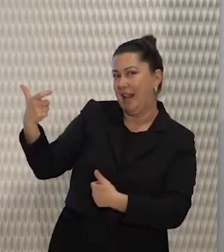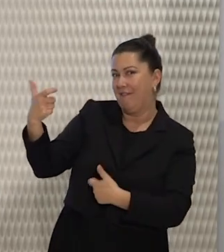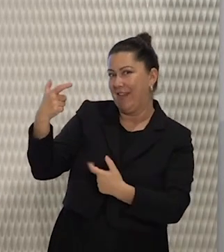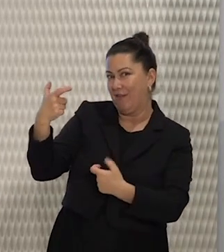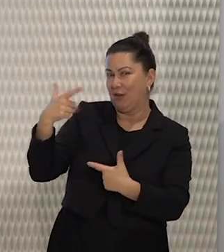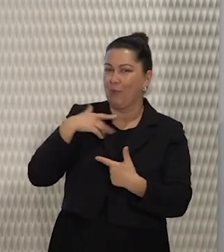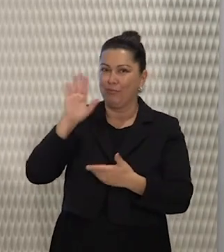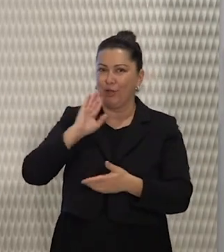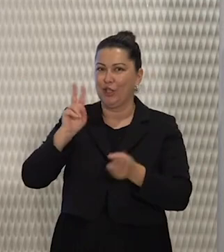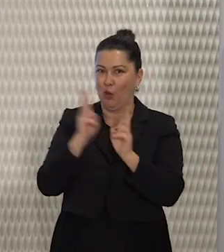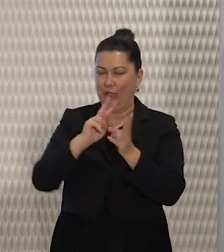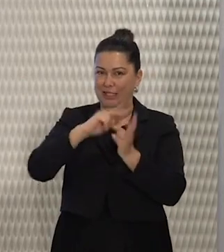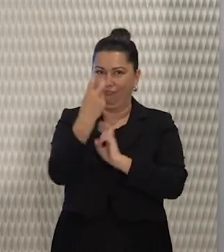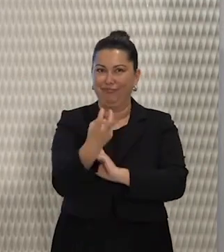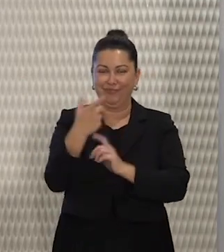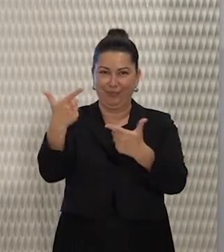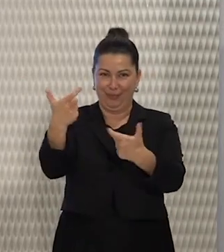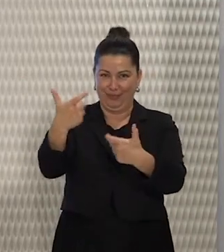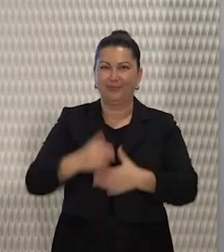umdrehen,